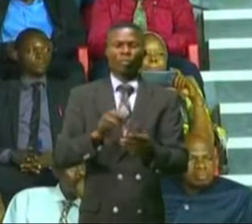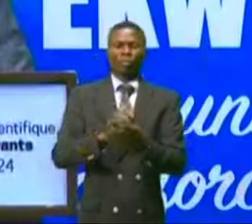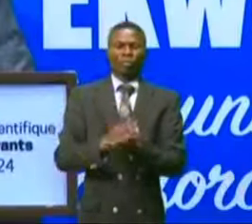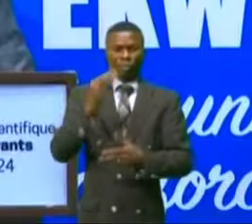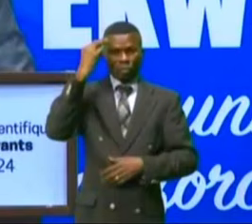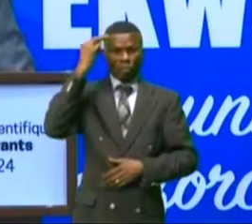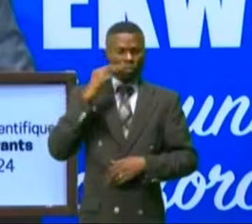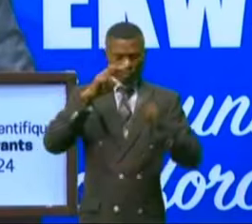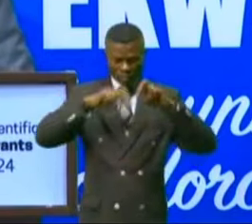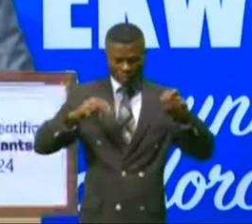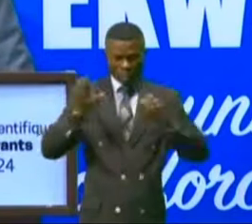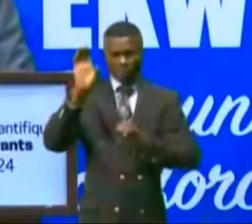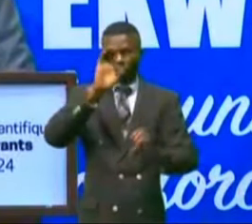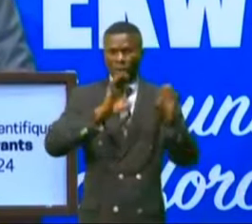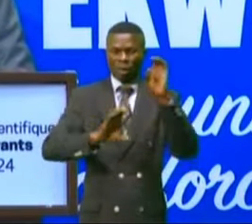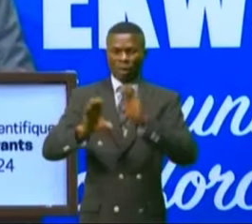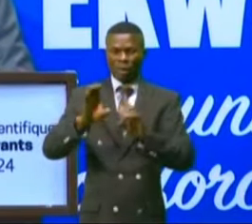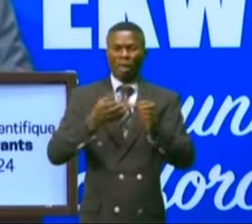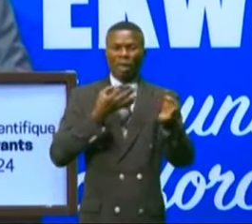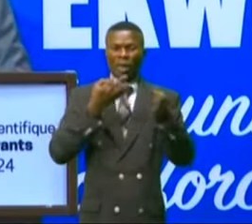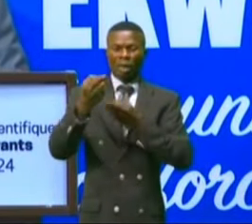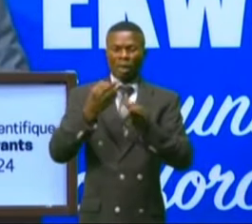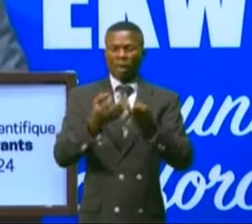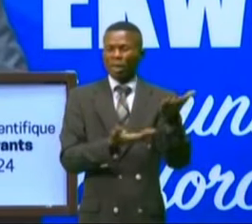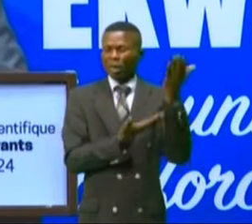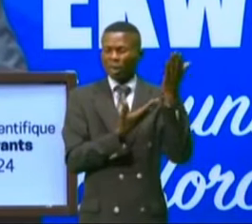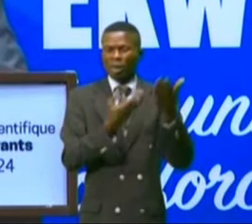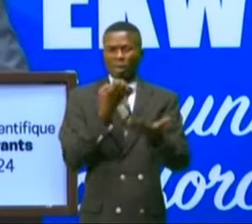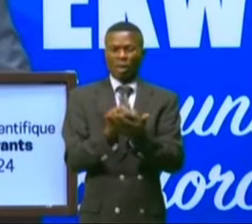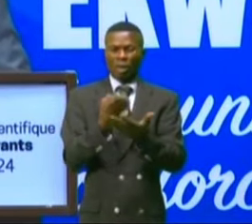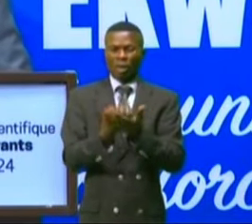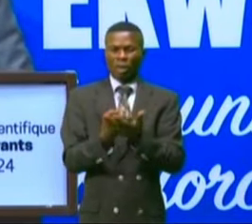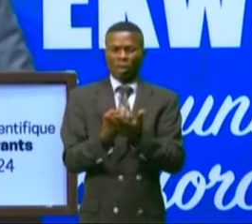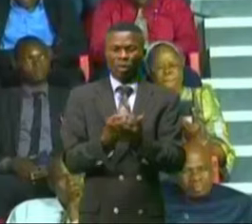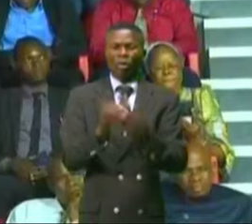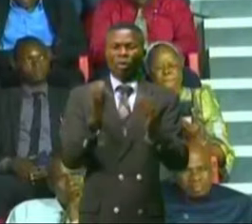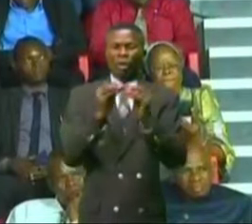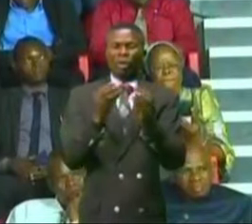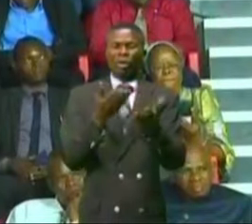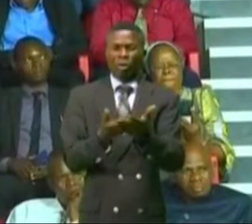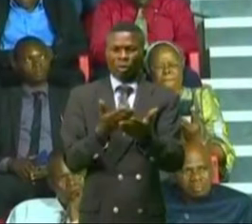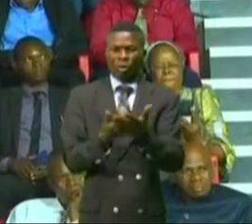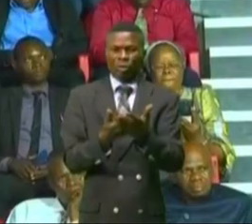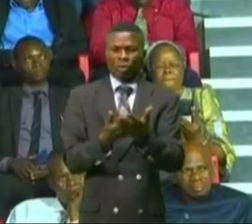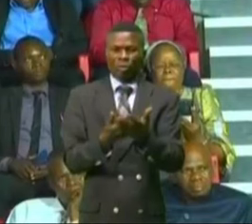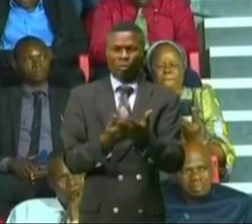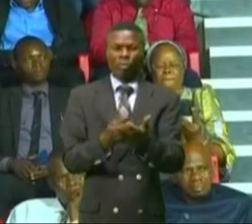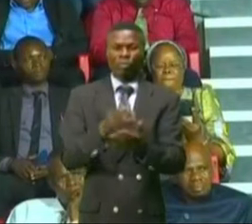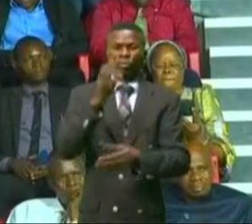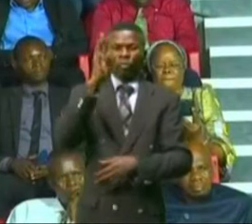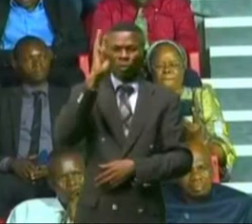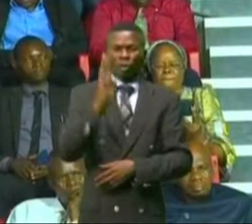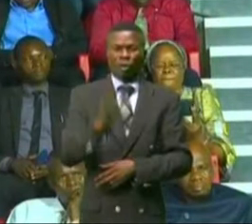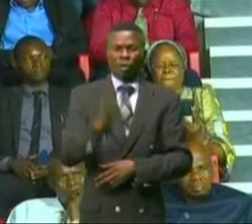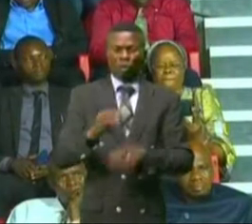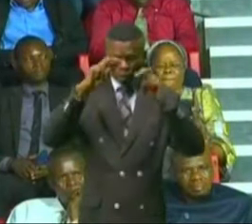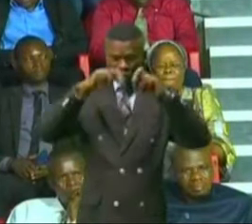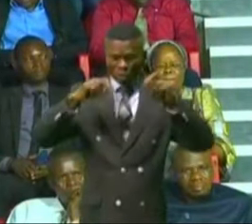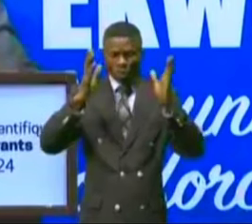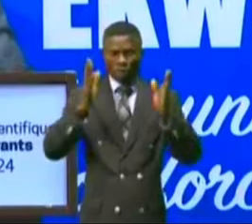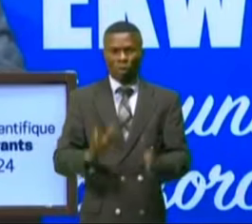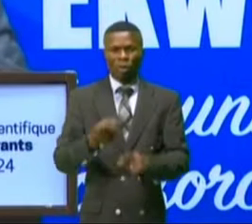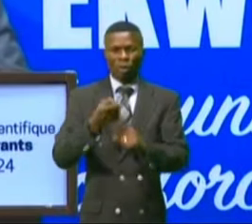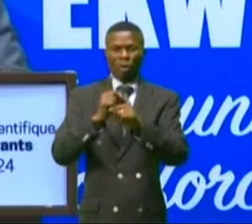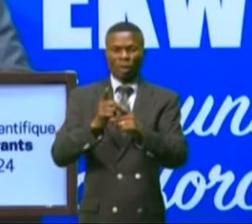ministre de la Recherche scientifique, a rappelé le contexte économique de la tenue de ces conclaves qui a réuni 300 chercheurs venus majoritairement